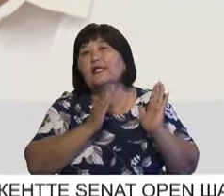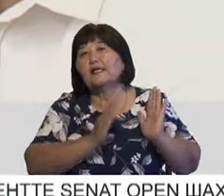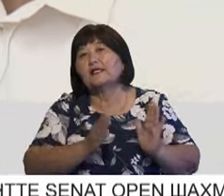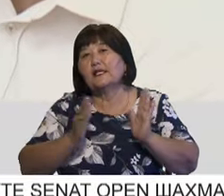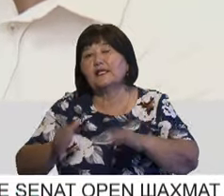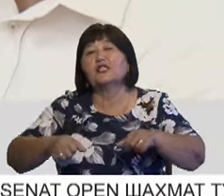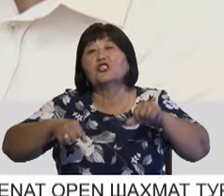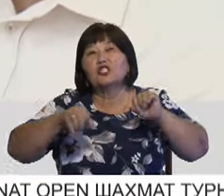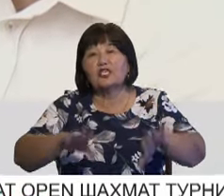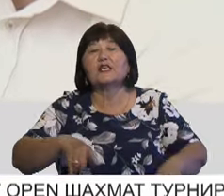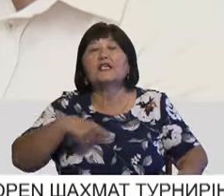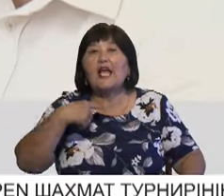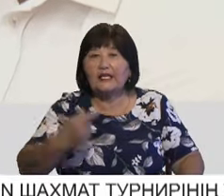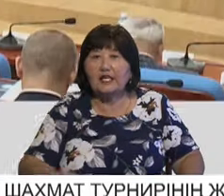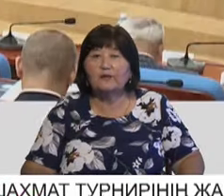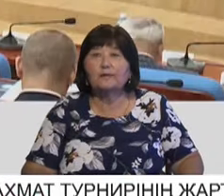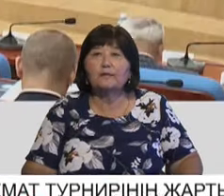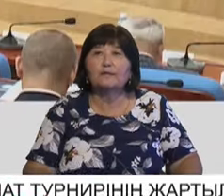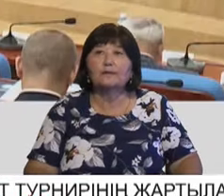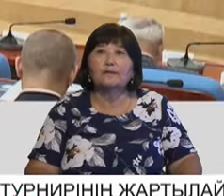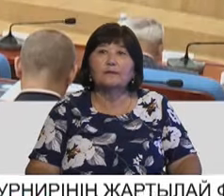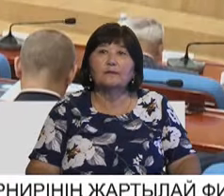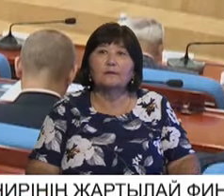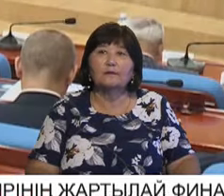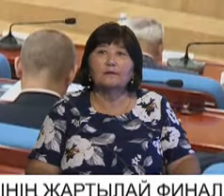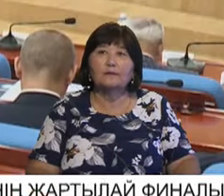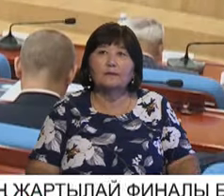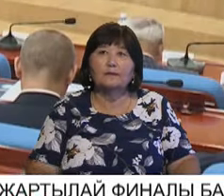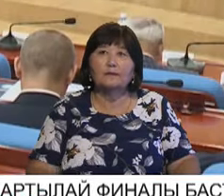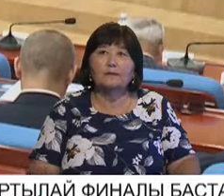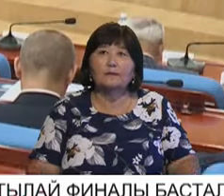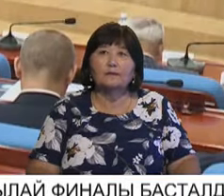кезең-кезеңмен шешілетінін жеткізді. Елжас Әбілда, Рамазан Жүсіпбек, Төрехан Қожахметов, Қызылорда телеарнасы.